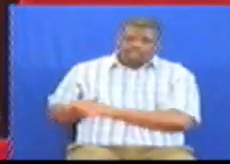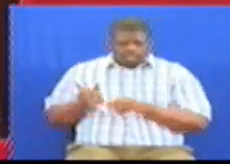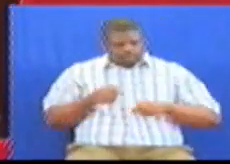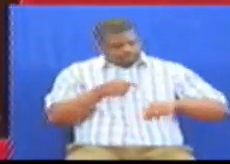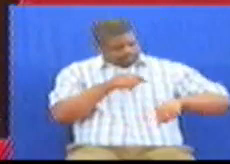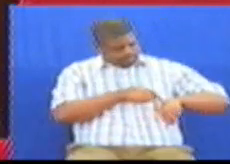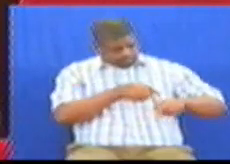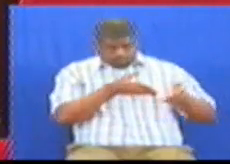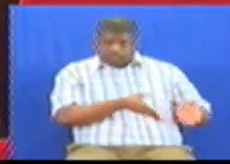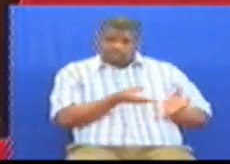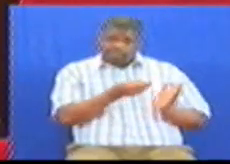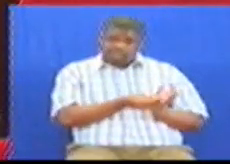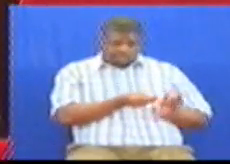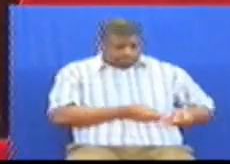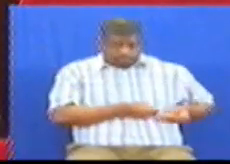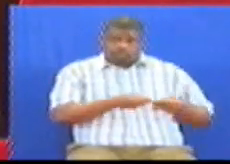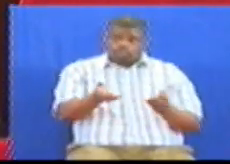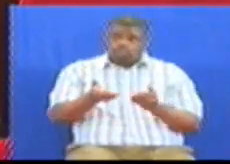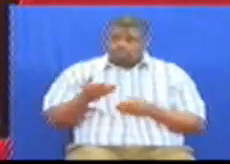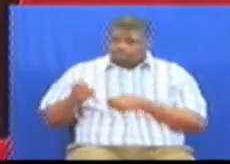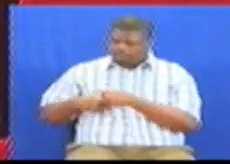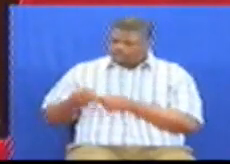hiki fedha zikitolewa miradi